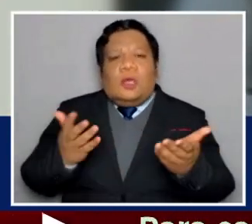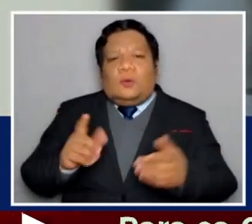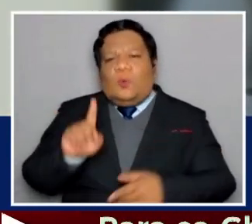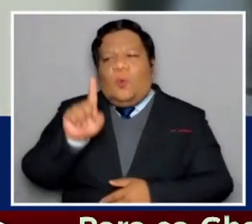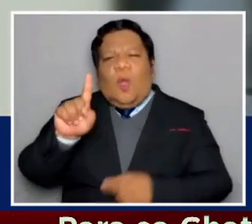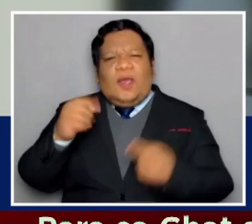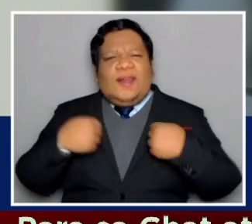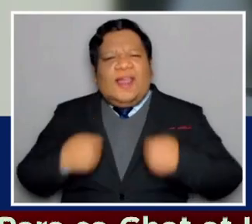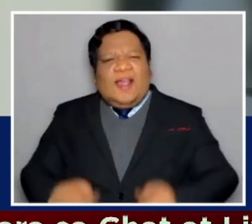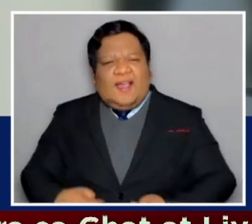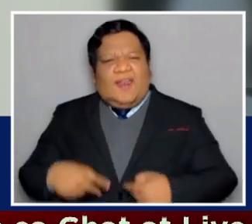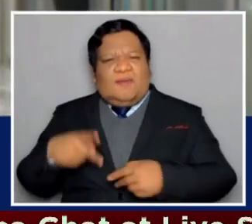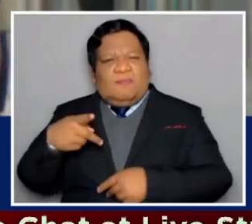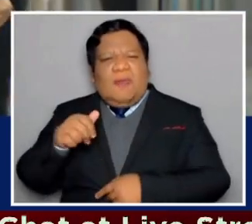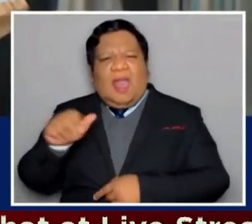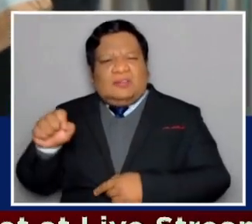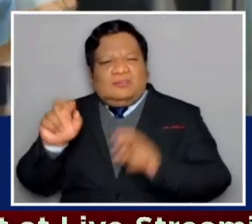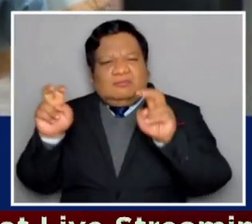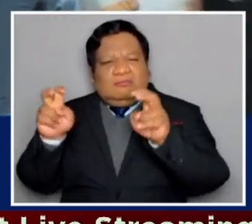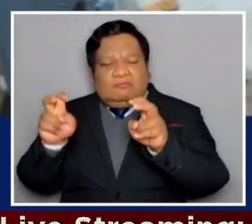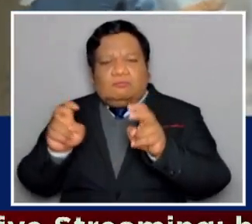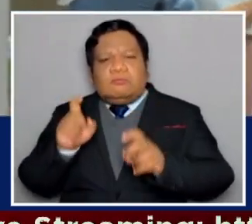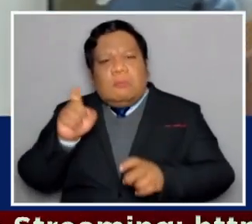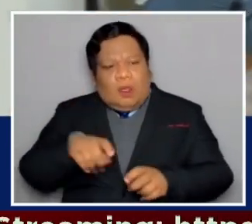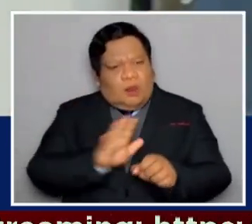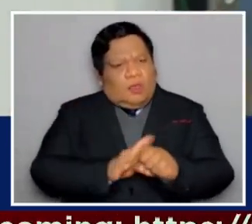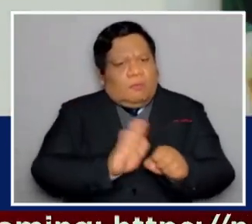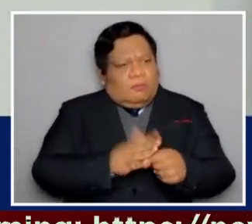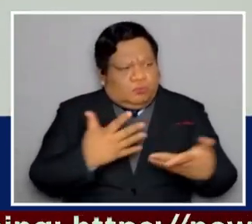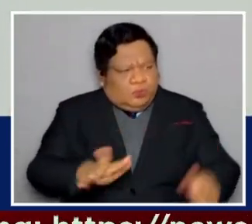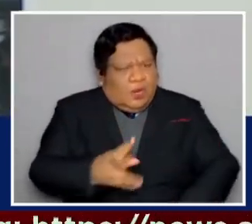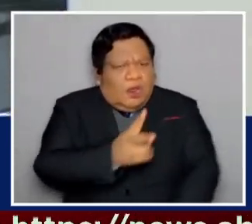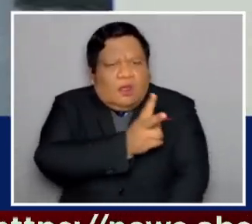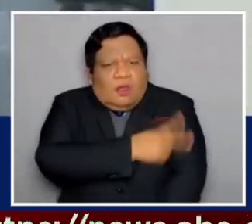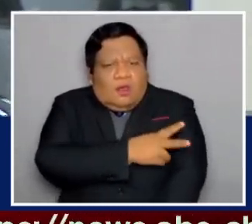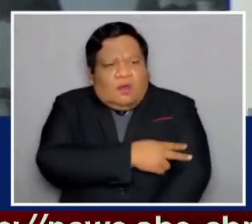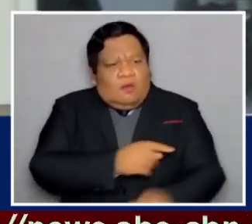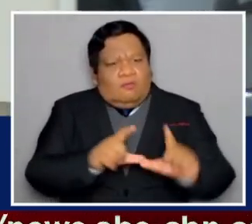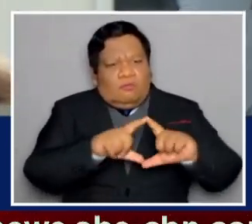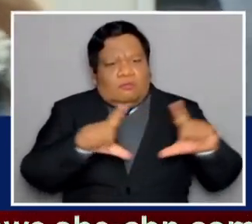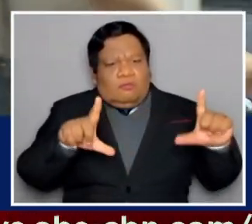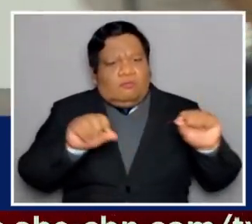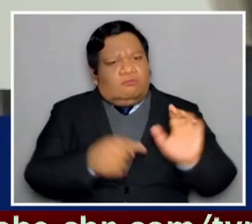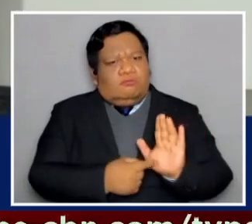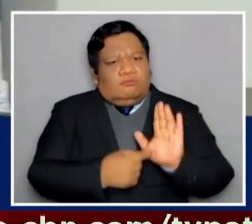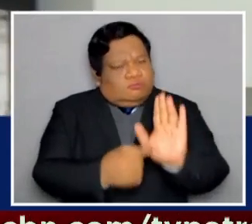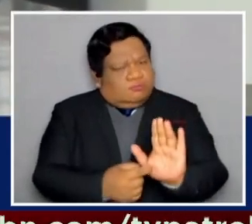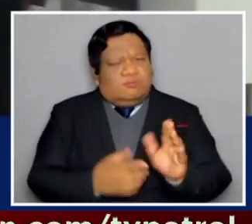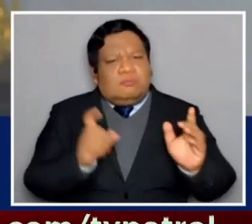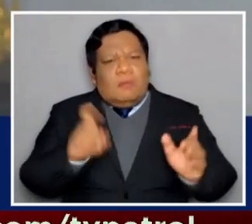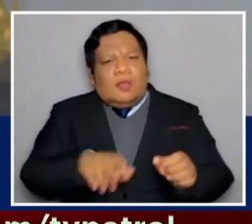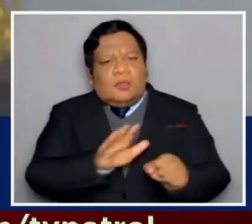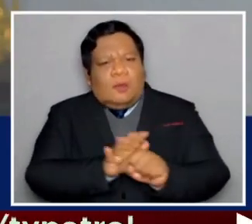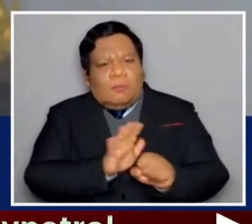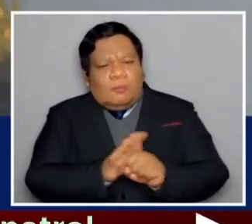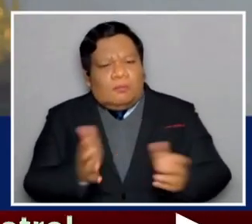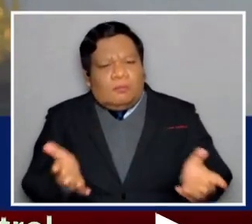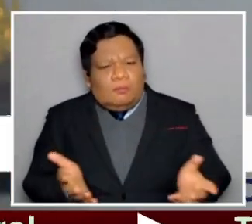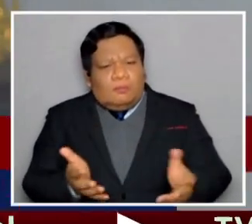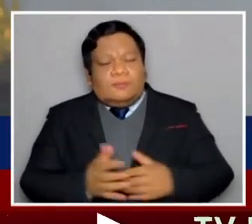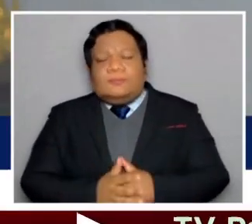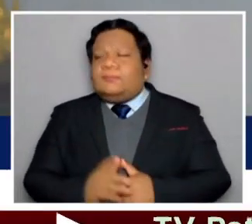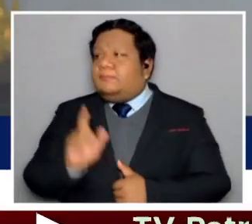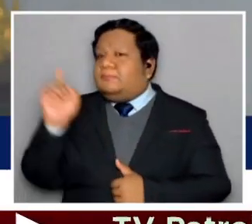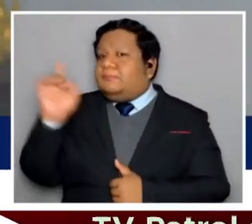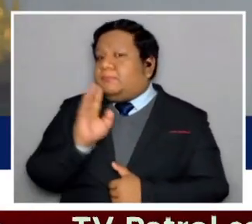umano, sapat na ang hawak nilang COVID vaccination certificate mula sa kani-kanilang bansa. Siyempre, gusto